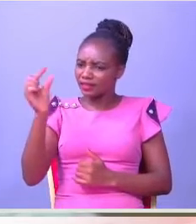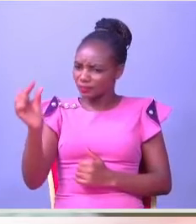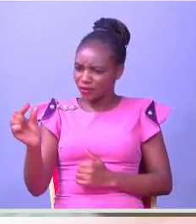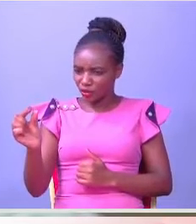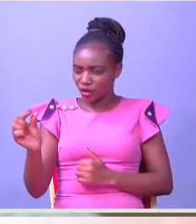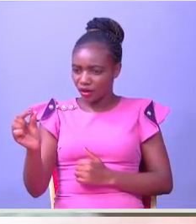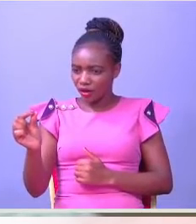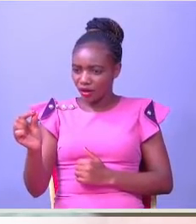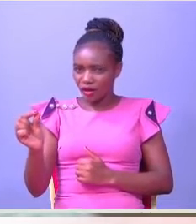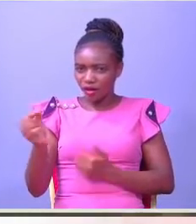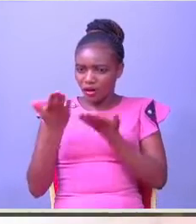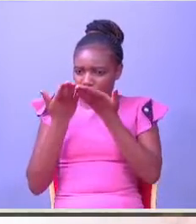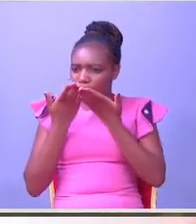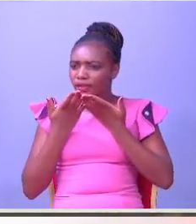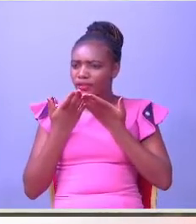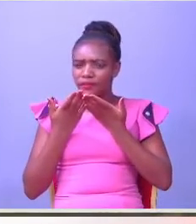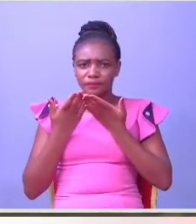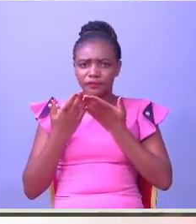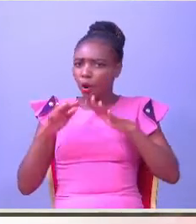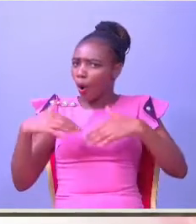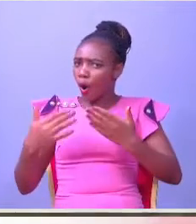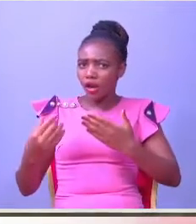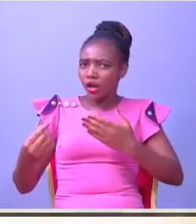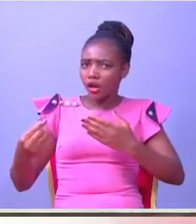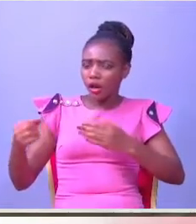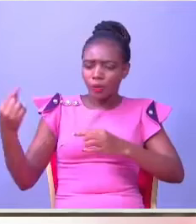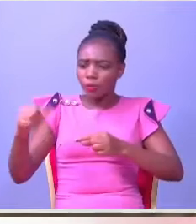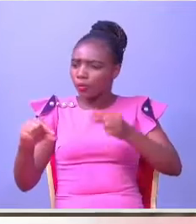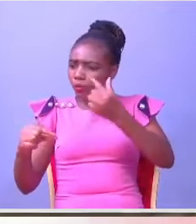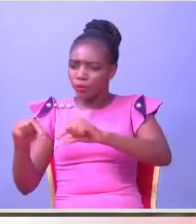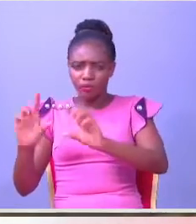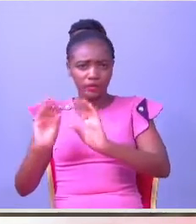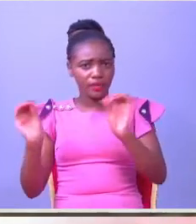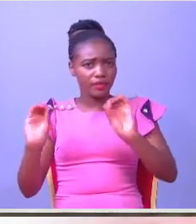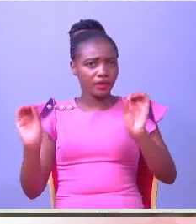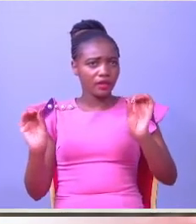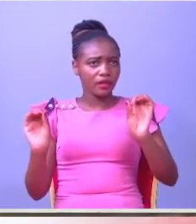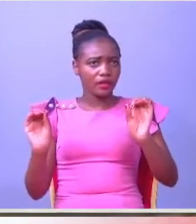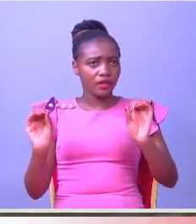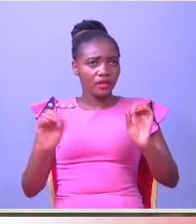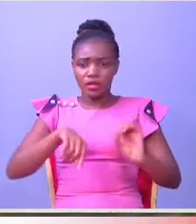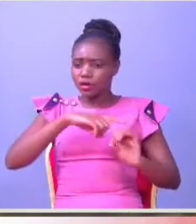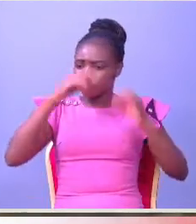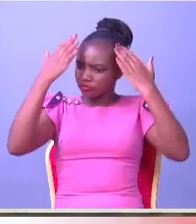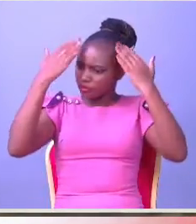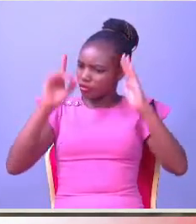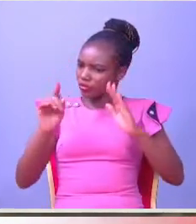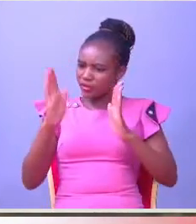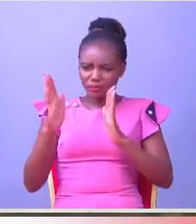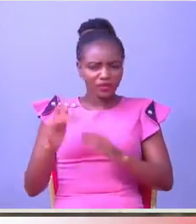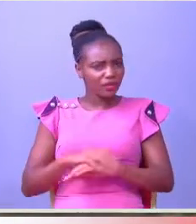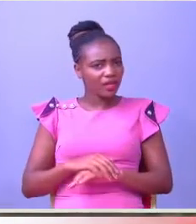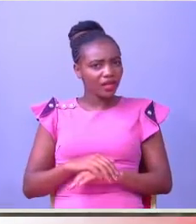anatulea kutoka tangu paka saa hii. Mamangu vile namchua vile ametuwea sisi, tukumchua kama mtu mwenye alikuwa